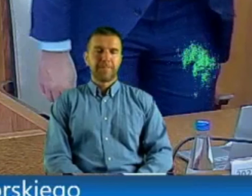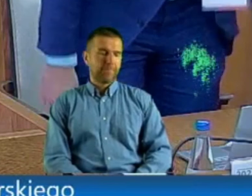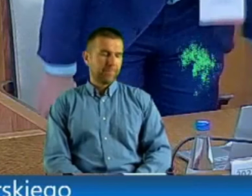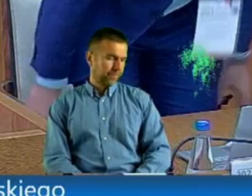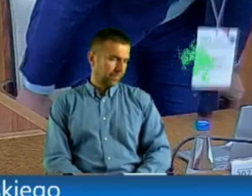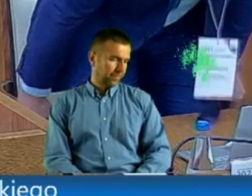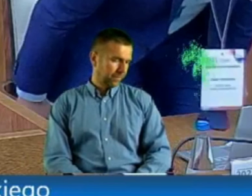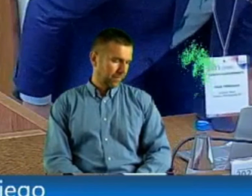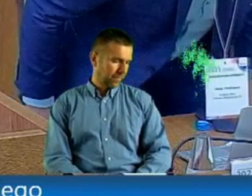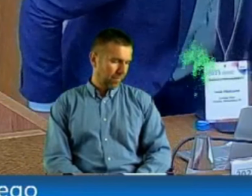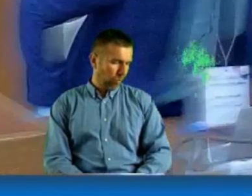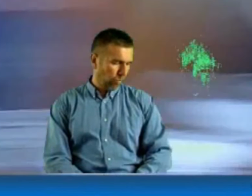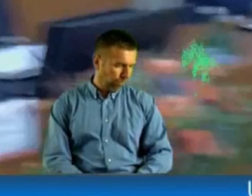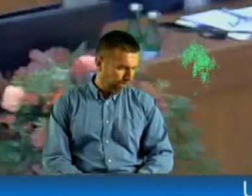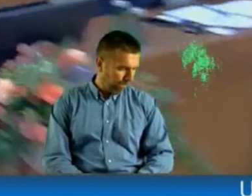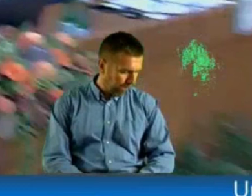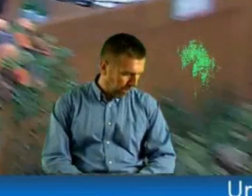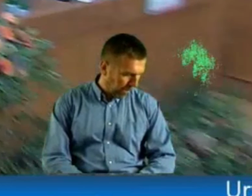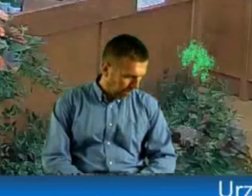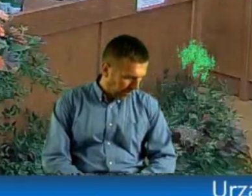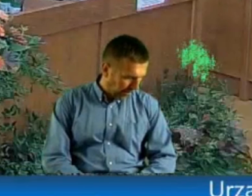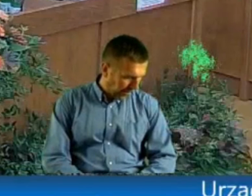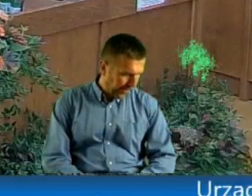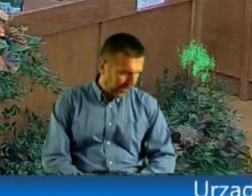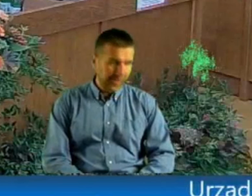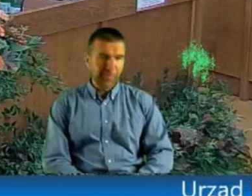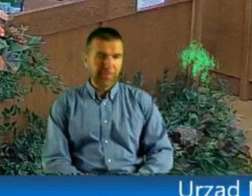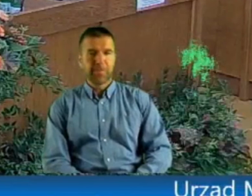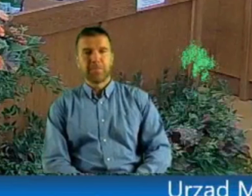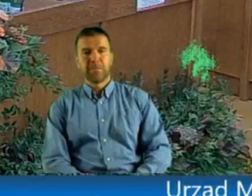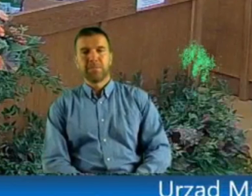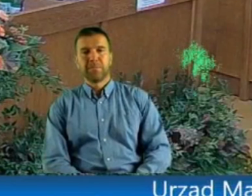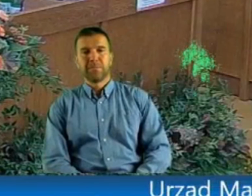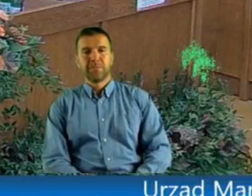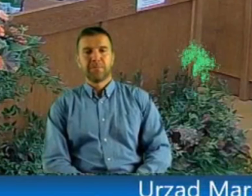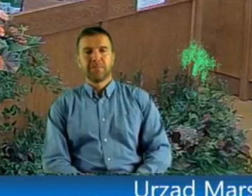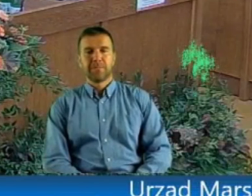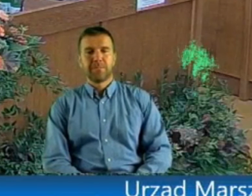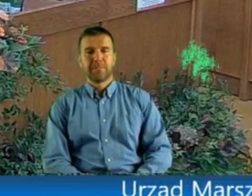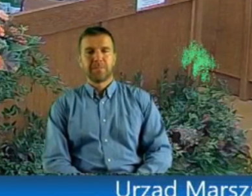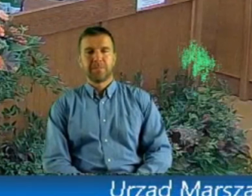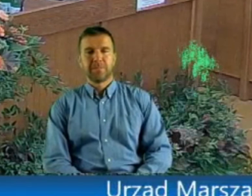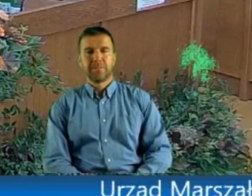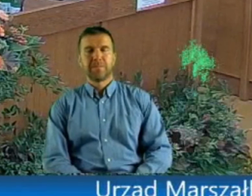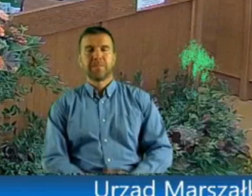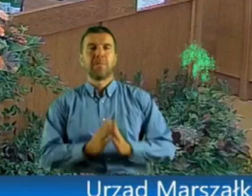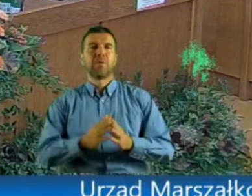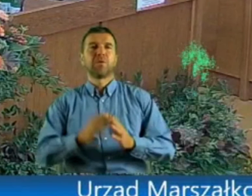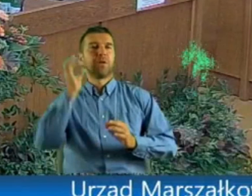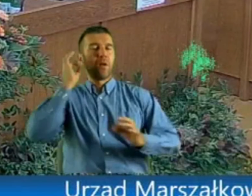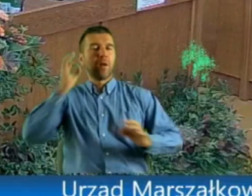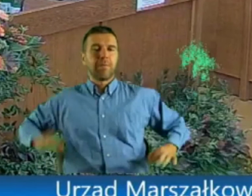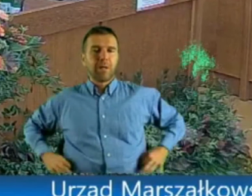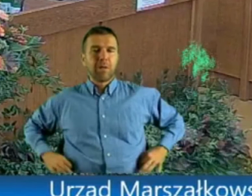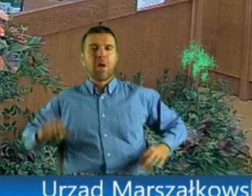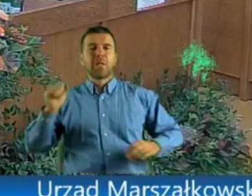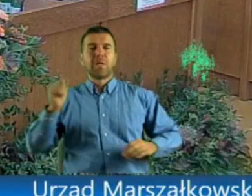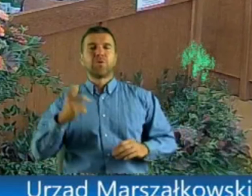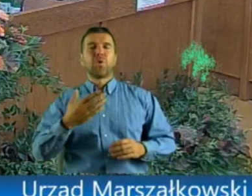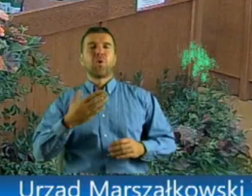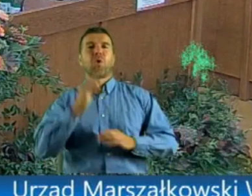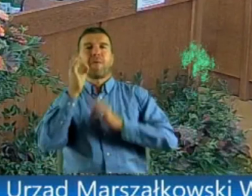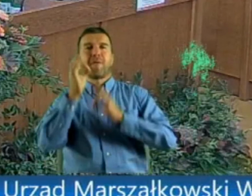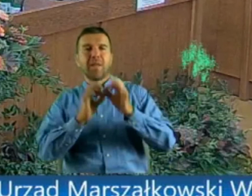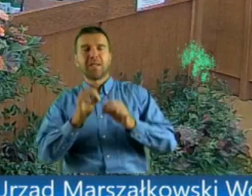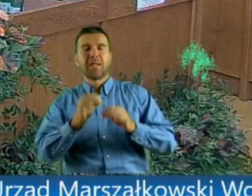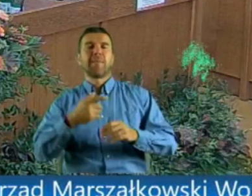Dziękuję bardzo, Panie Dyrektorze. Poproszę teraz Panią Agnieszkę Kowalkowską, dyrektor Biura Kujawsko-Pomorskiej Organizacji Turystycznej, o prezentację